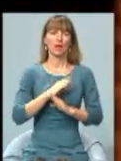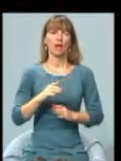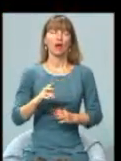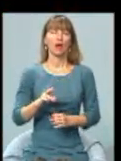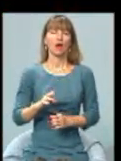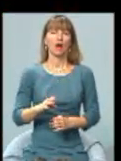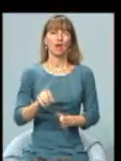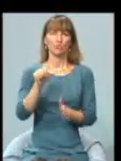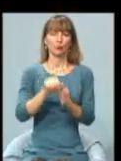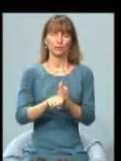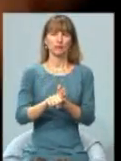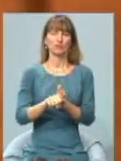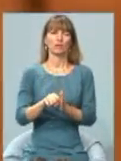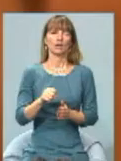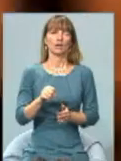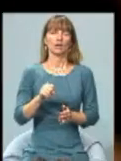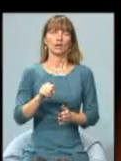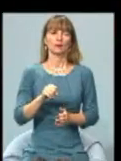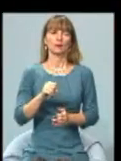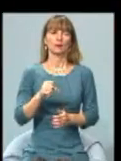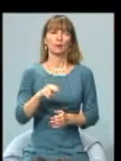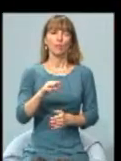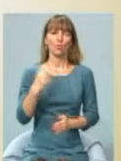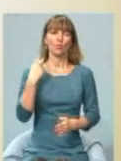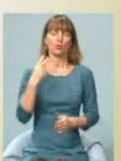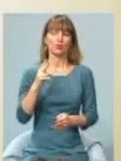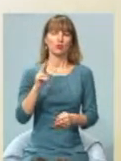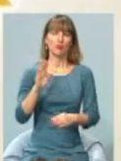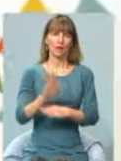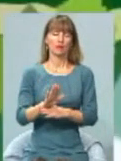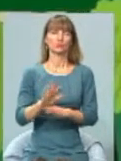14 лютого 269 року.